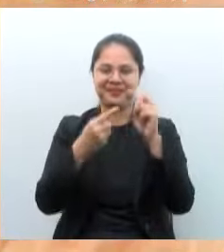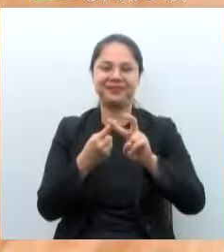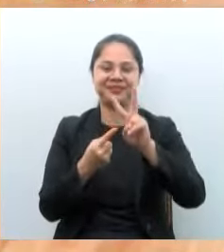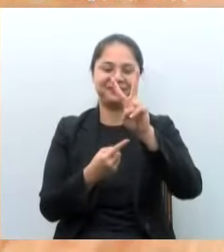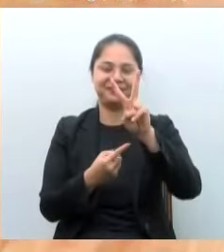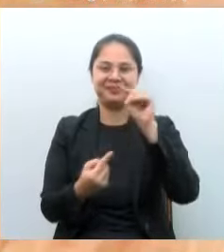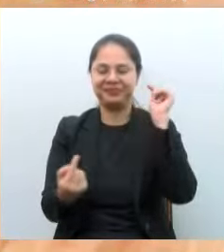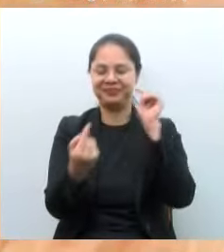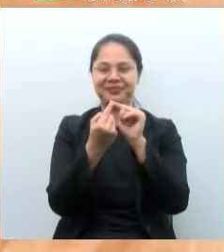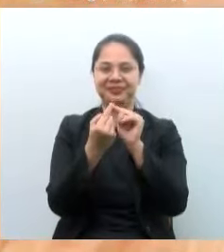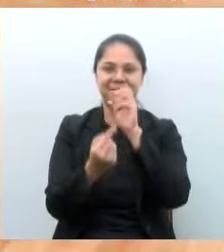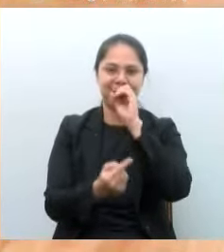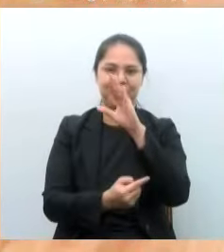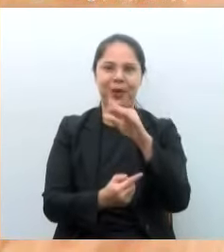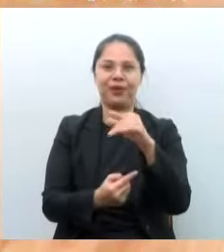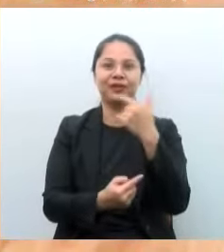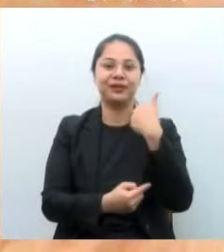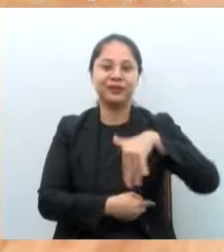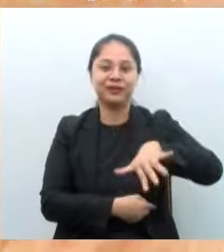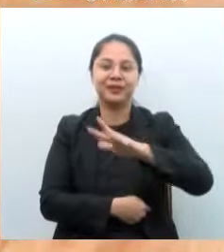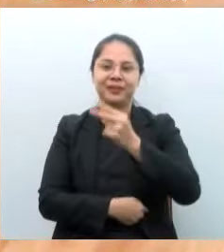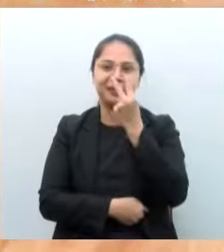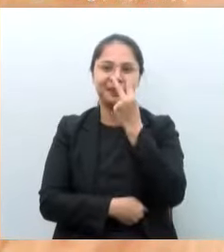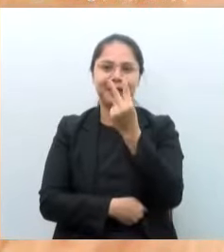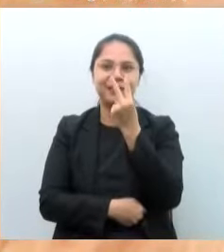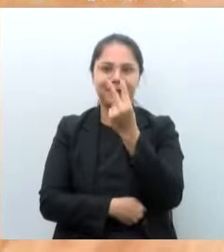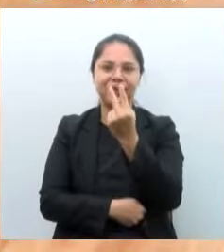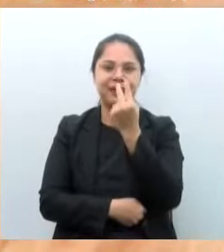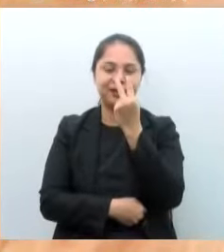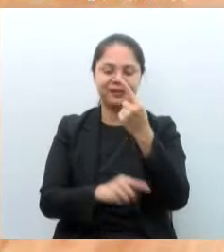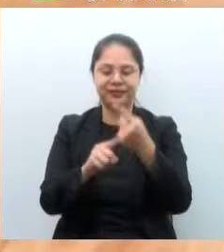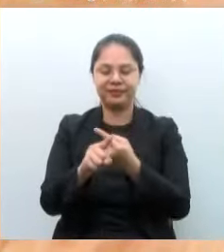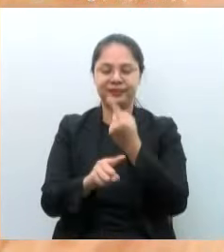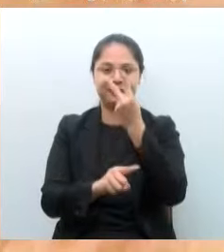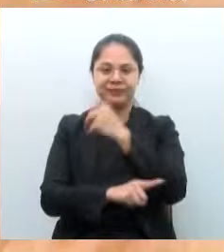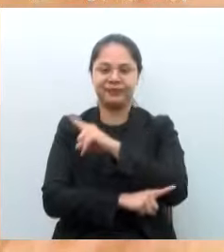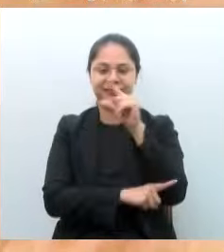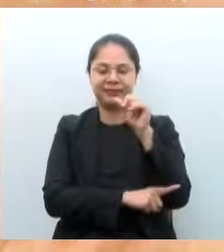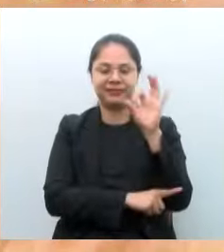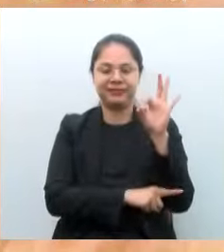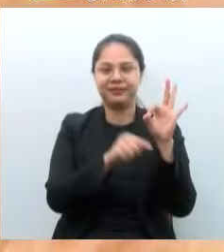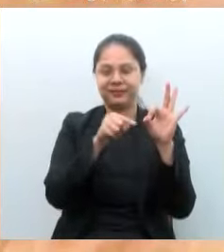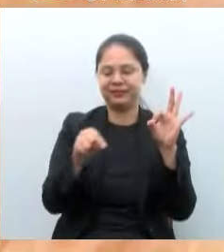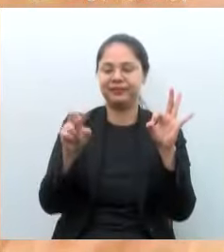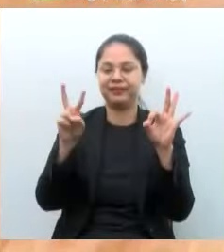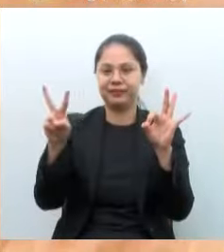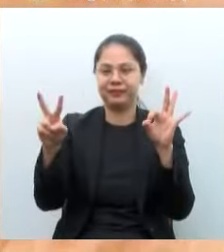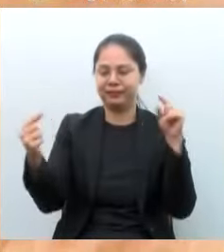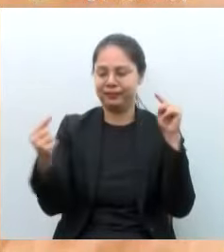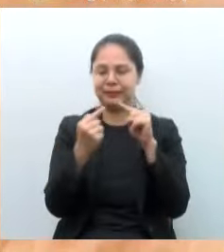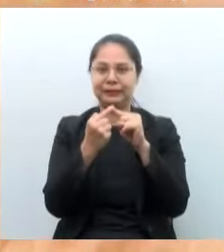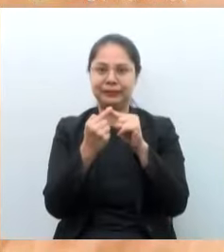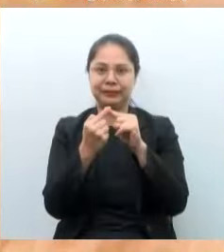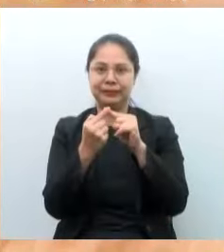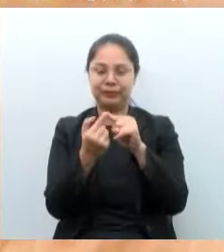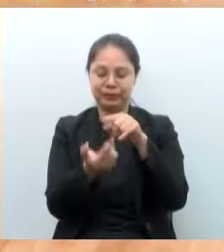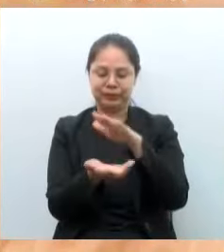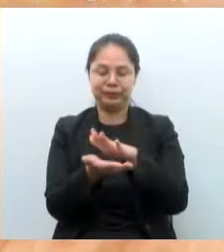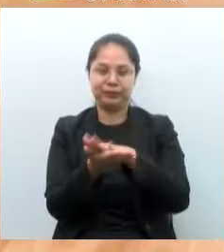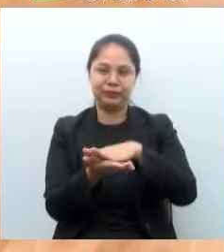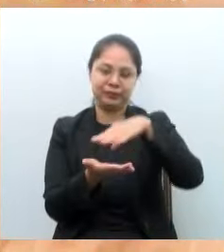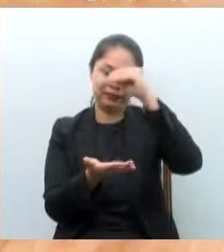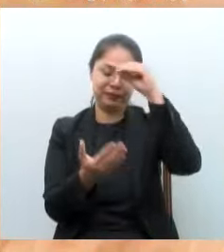เทนต์ดีๆมีบอกต่อค่ะอย่างที่ได้ทราบว่าระหว่างวันที่29กุมภาพันธ์ถึง2มีนาคมนี้นะคะสำนักงานคณะกรรมการการศึกษาขั้นพื้นฐานกำหนดจัดโ